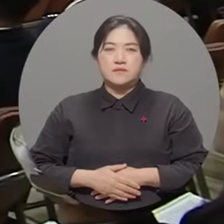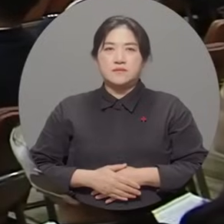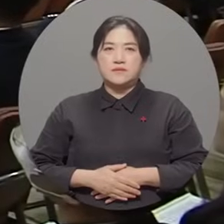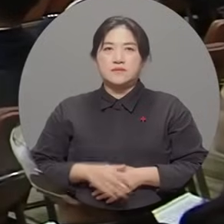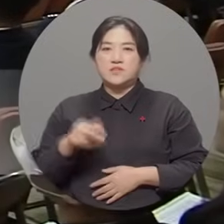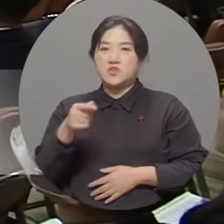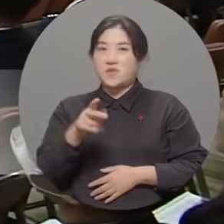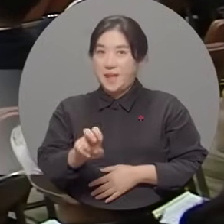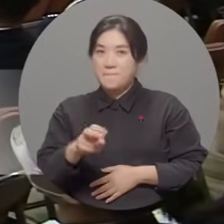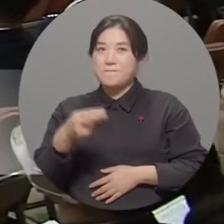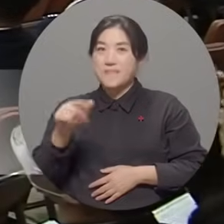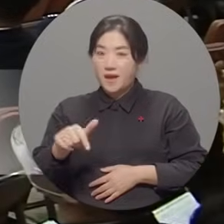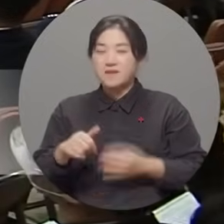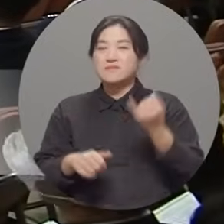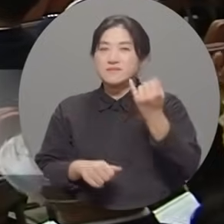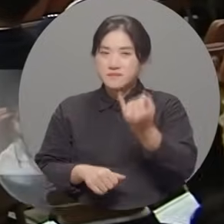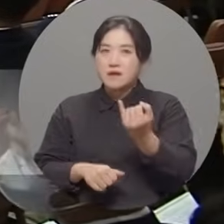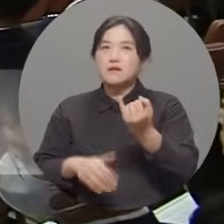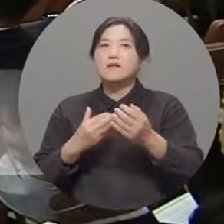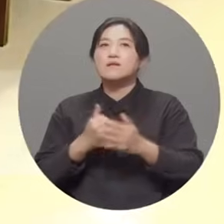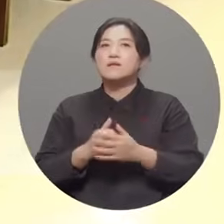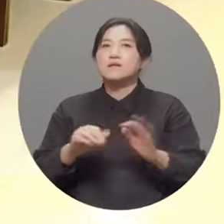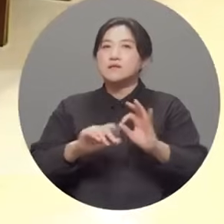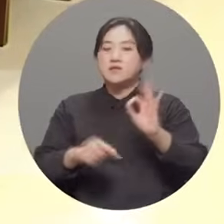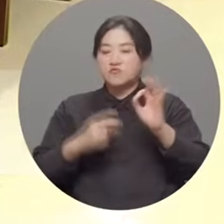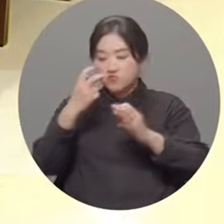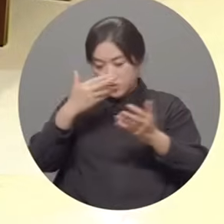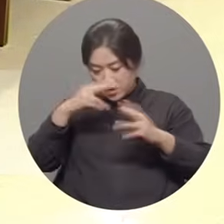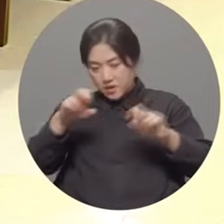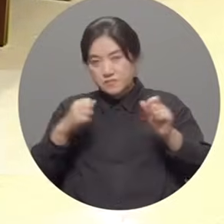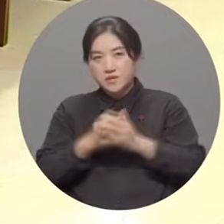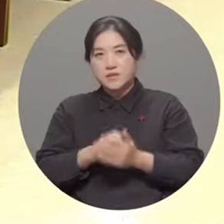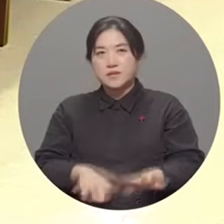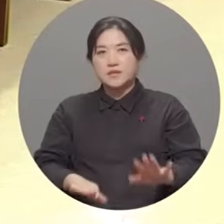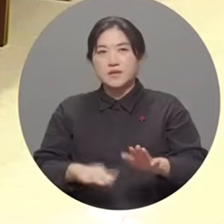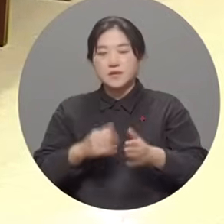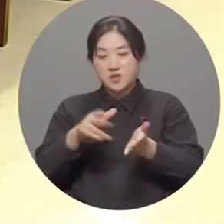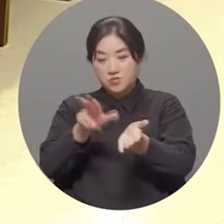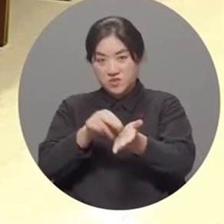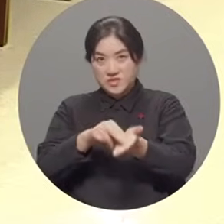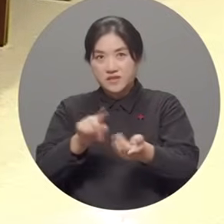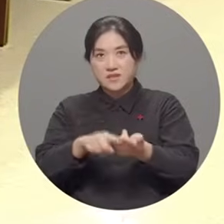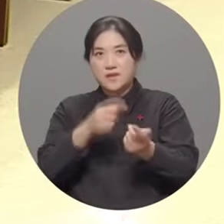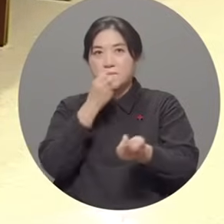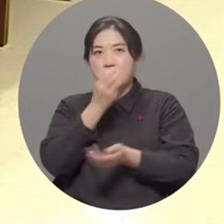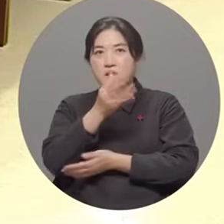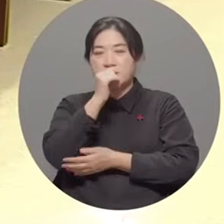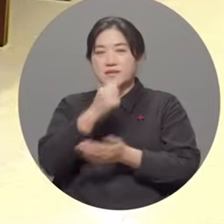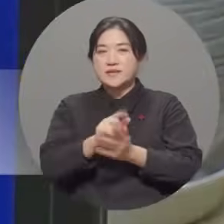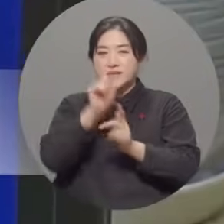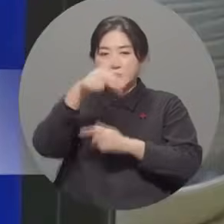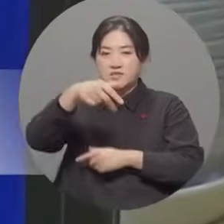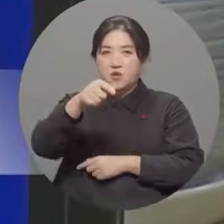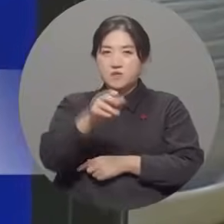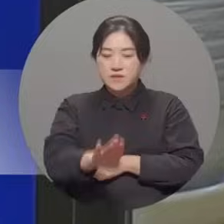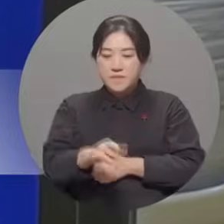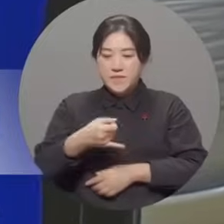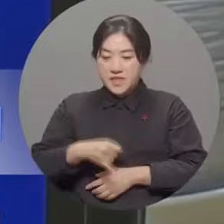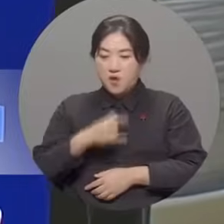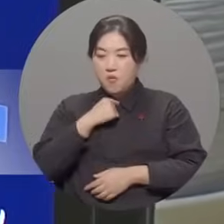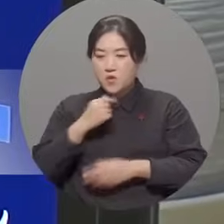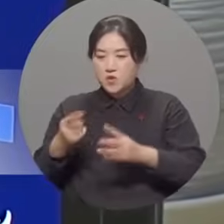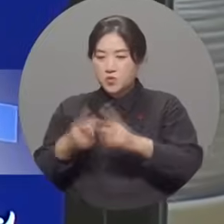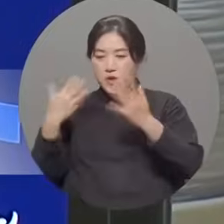씨는 지난 10월 국정감사를 통해 심해부의 비위 의혹을 폭로하기 시작했습니다. 이 차장 검사는 딸을 원하는